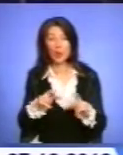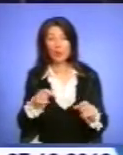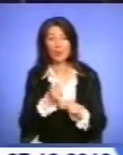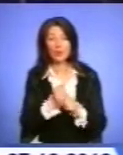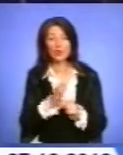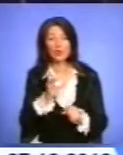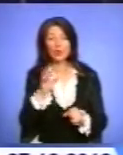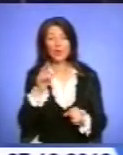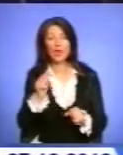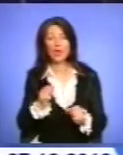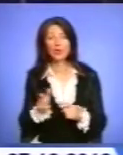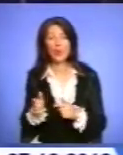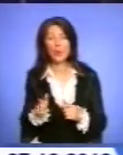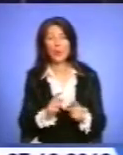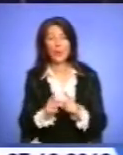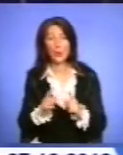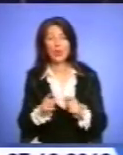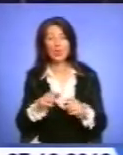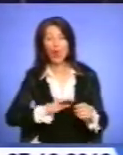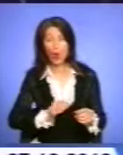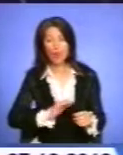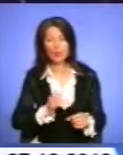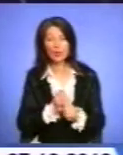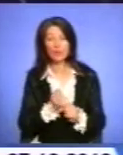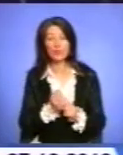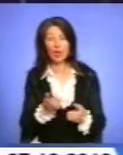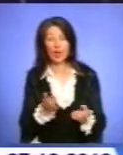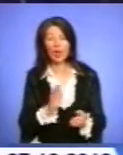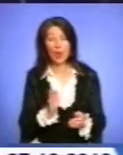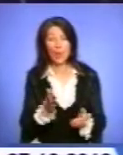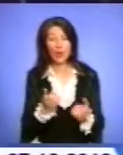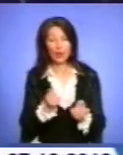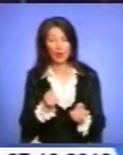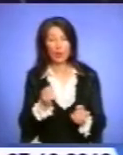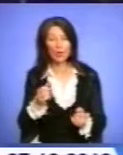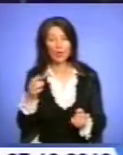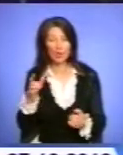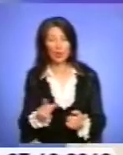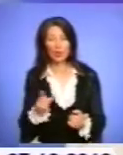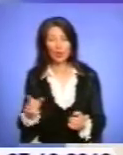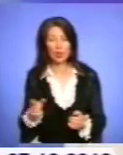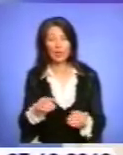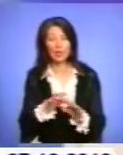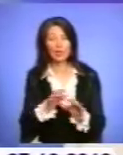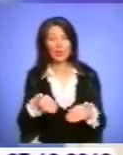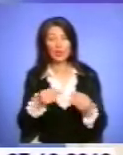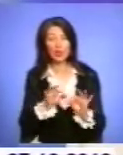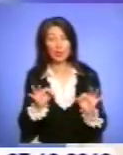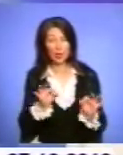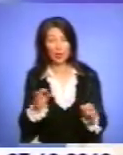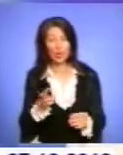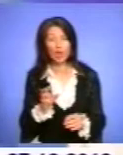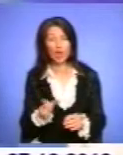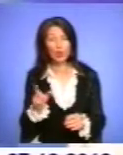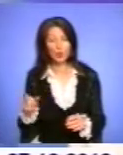офіси, здійснювали прийоми спеціалісти та надавали населенню консультації з різних питань. Якщо порівняти 11